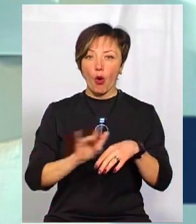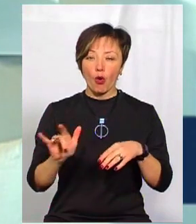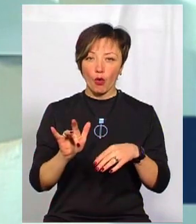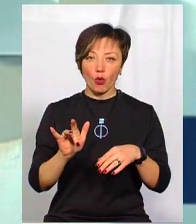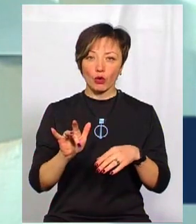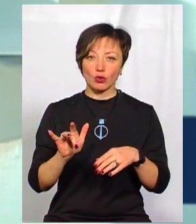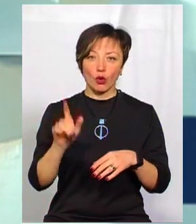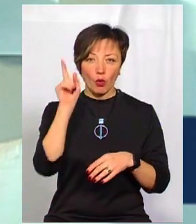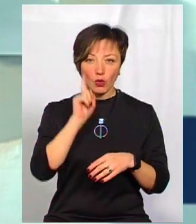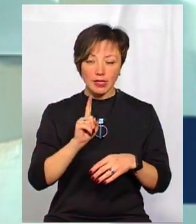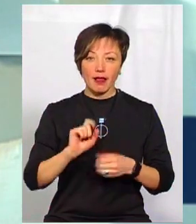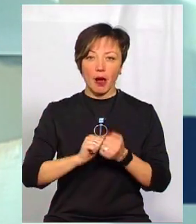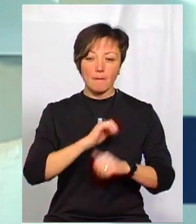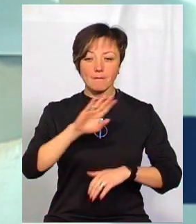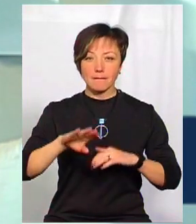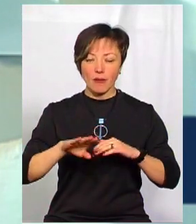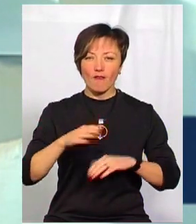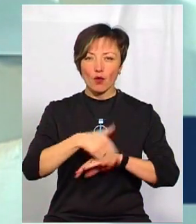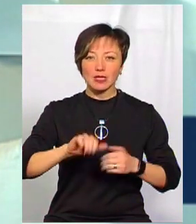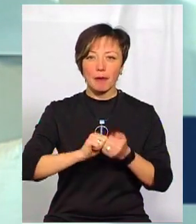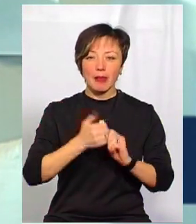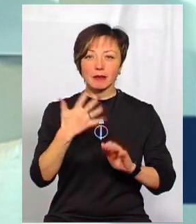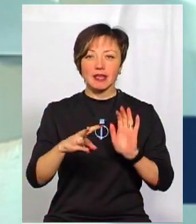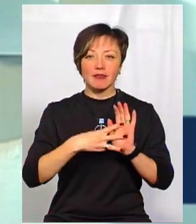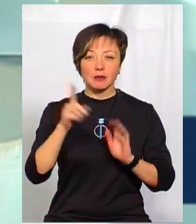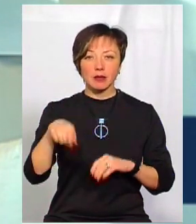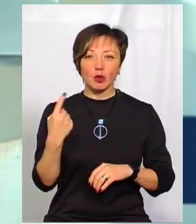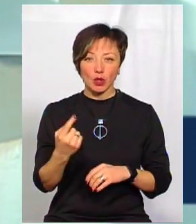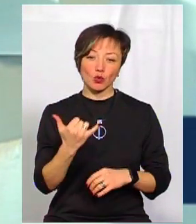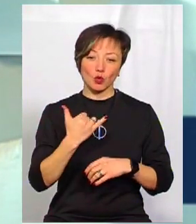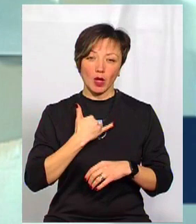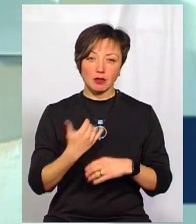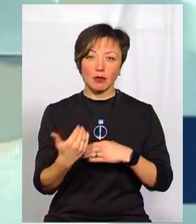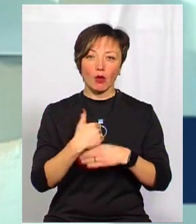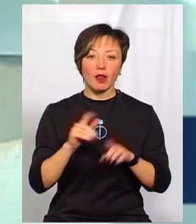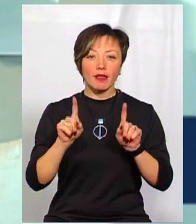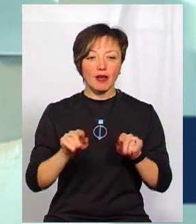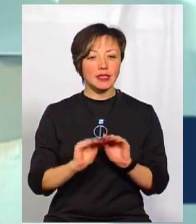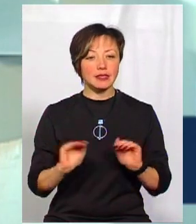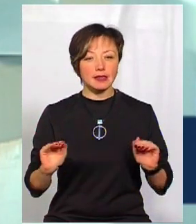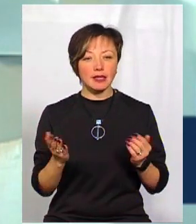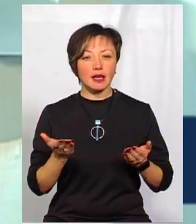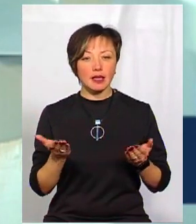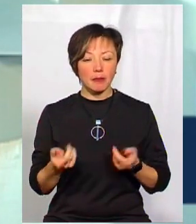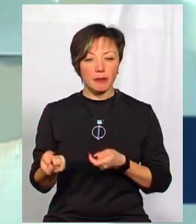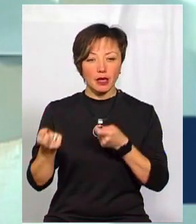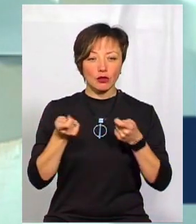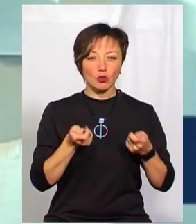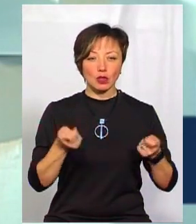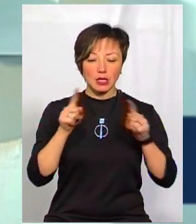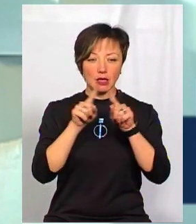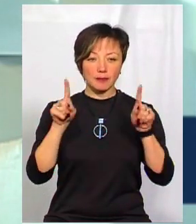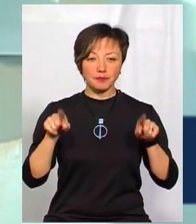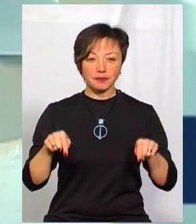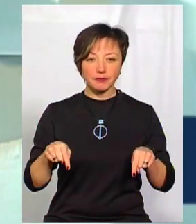центрі Тхія на Кам'янецькій 58/1. І до нас приходять навіть дітки, які приносять